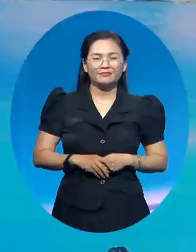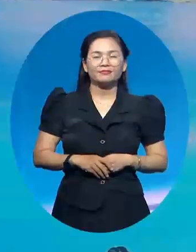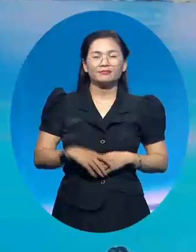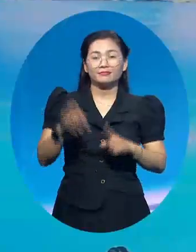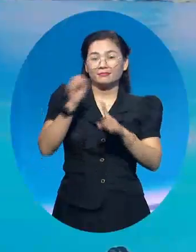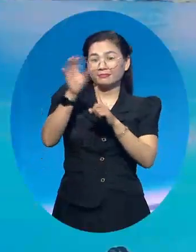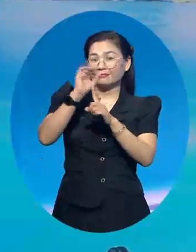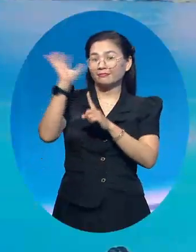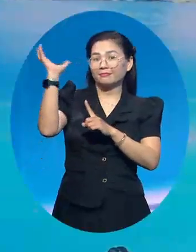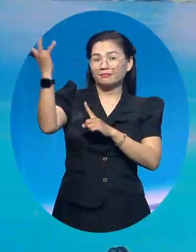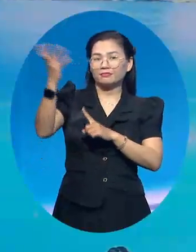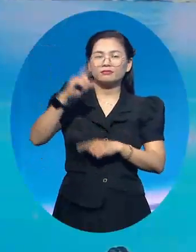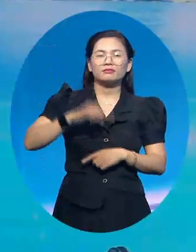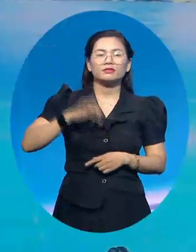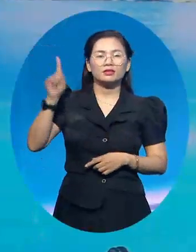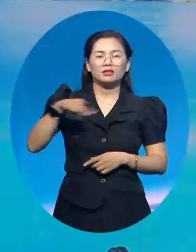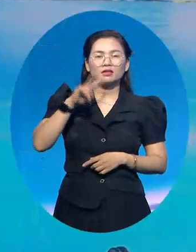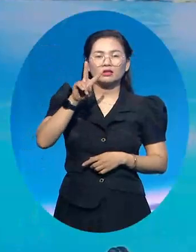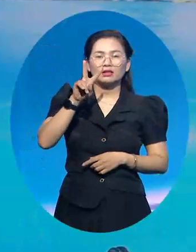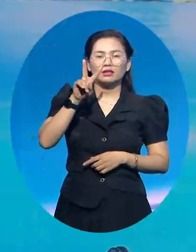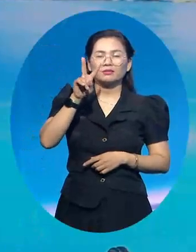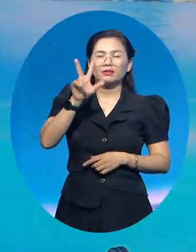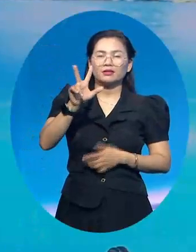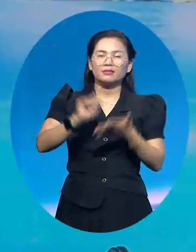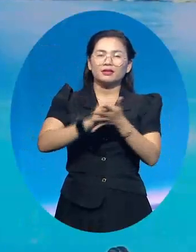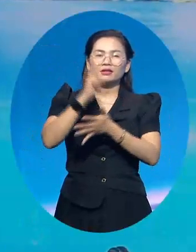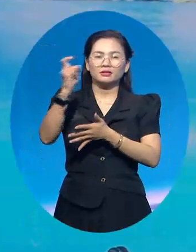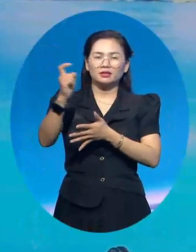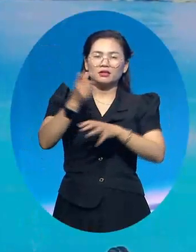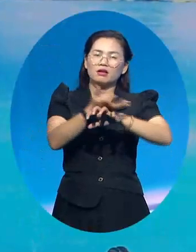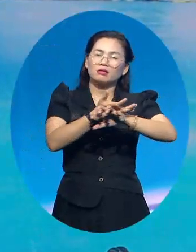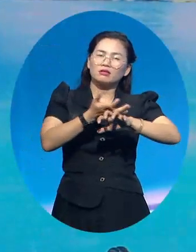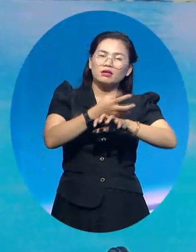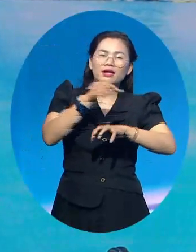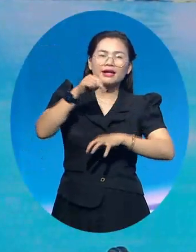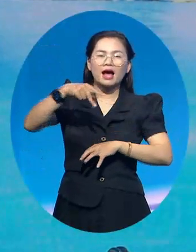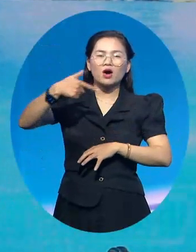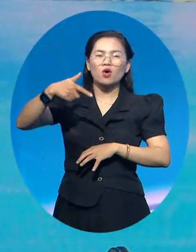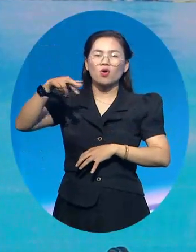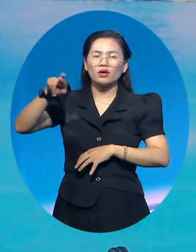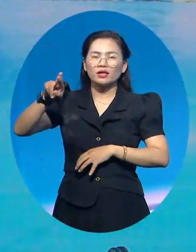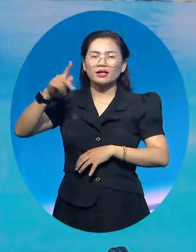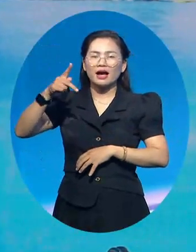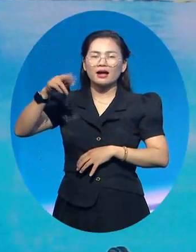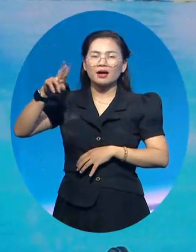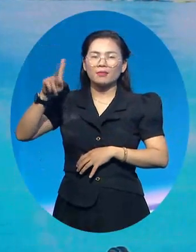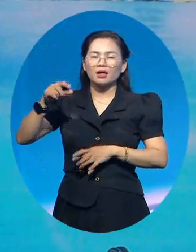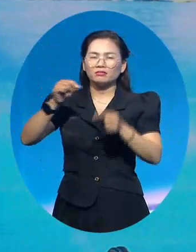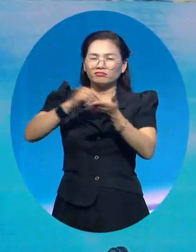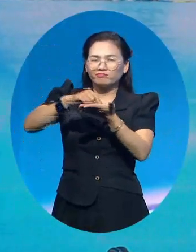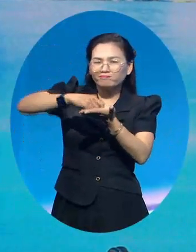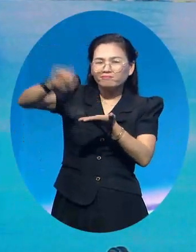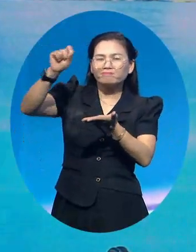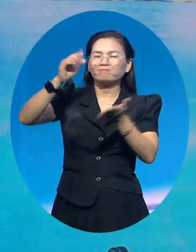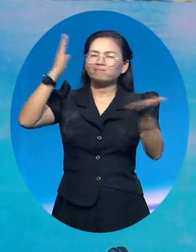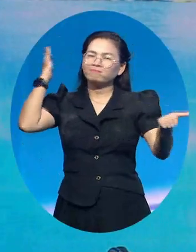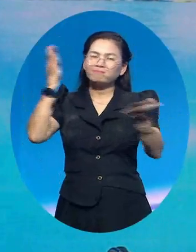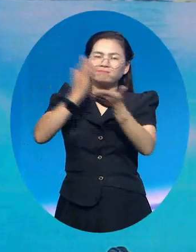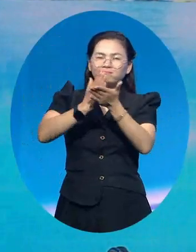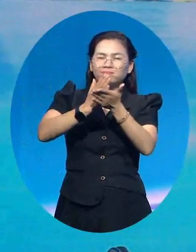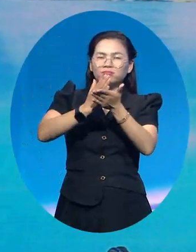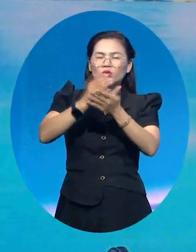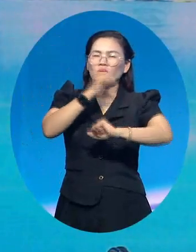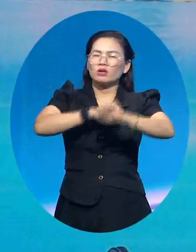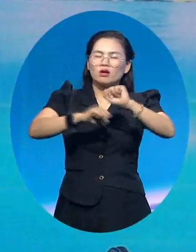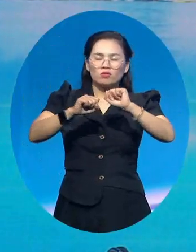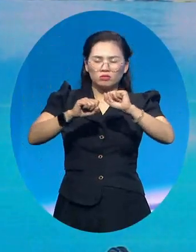Xin được chuyển qua phần tin thế giới. Thưa quý vị, ngày 28 tháng 9, lãnh đạo Cộng hòa Nagorno-Karabakh tự xưng ký sắc lệnh chấm dứt sự tồn tại, giải tán